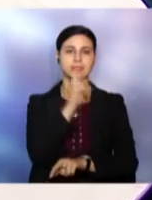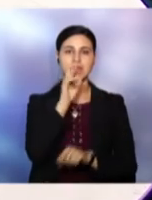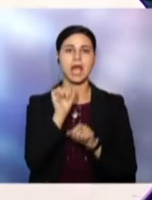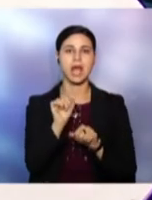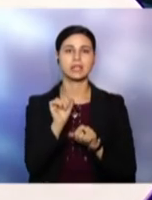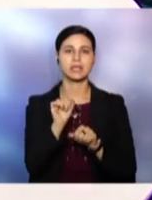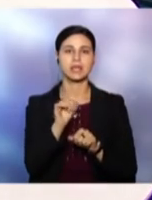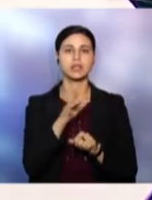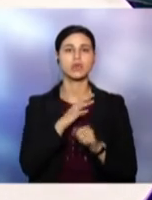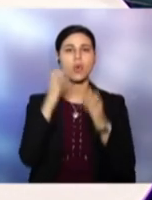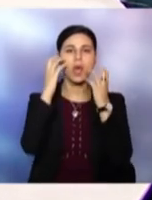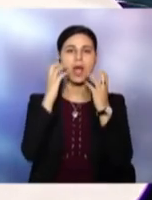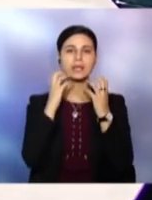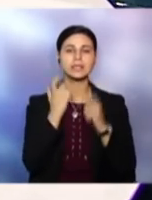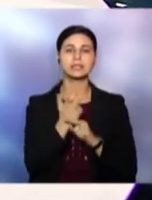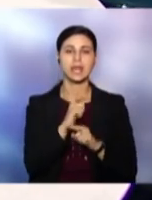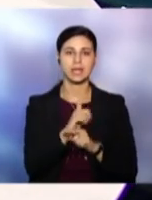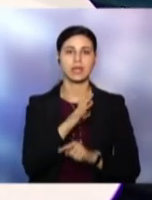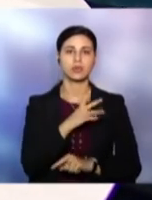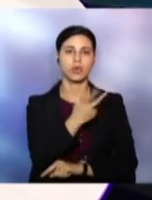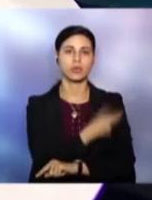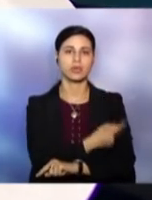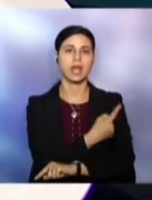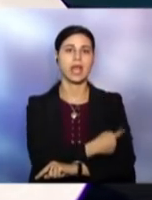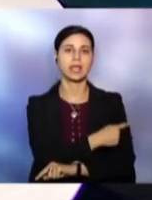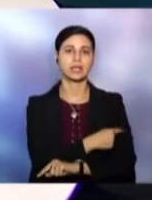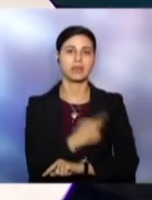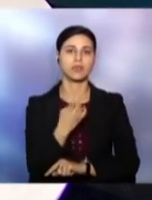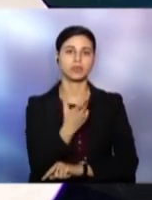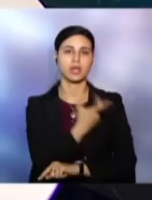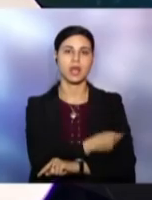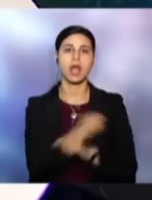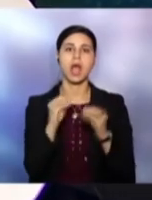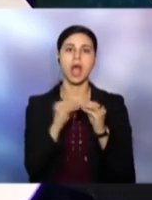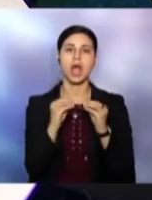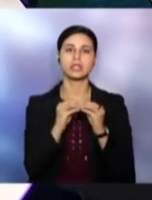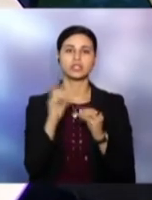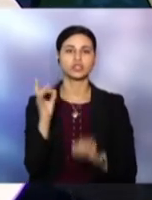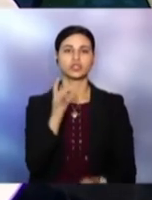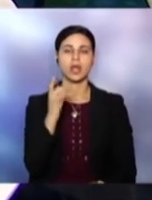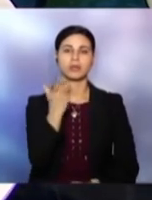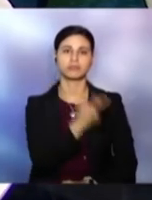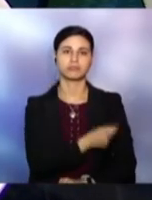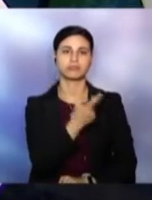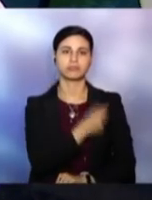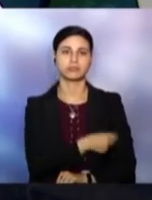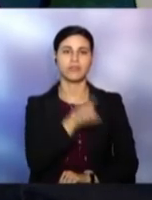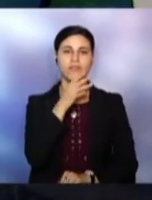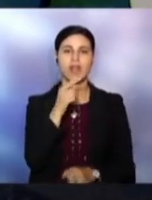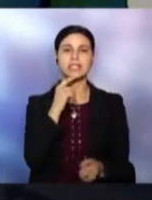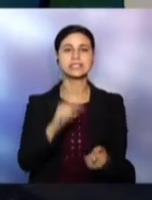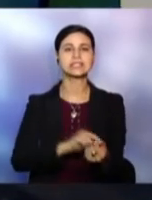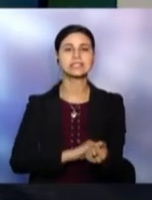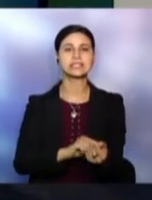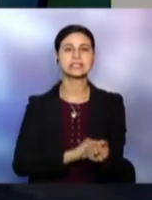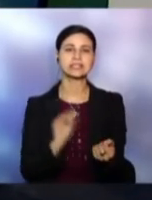ვითომ აკმი მქონდა ძალიან და მირჩი ერთ-ერთ მექთანმა, რო გამეკეთებინა 10 ნემსი, ესე აი რო გადასხმას რო სისხლის გადასხმას